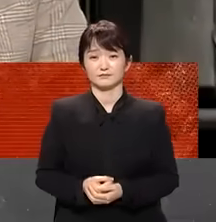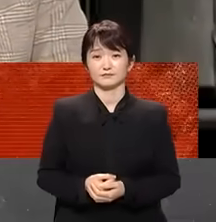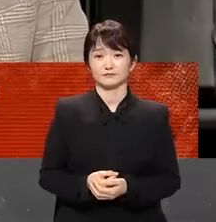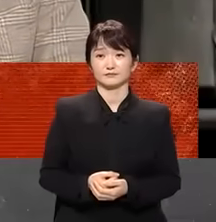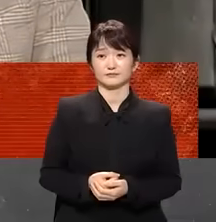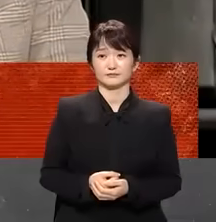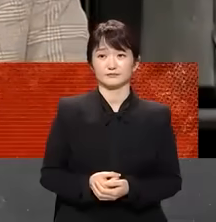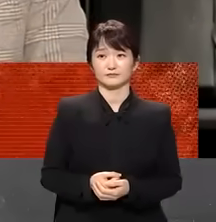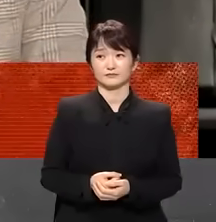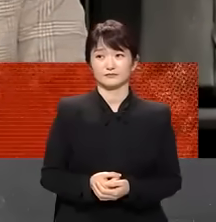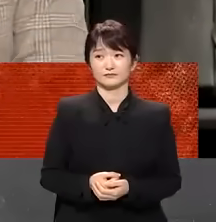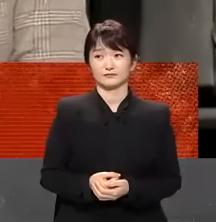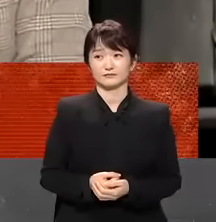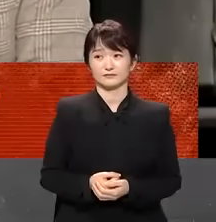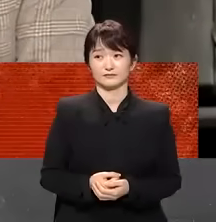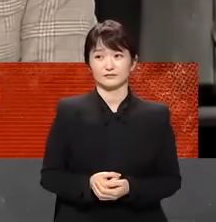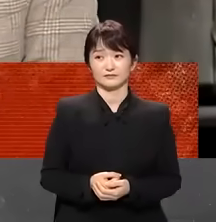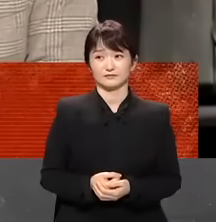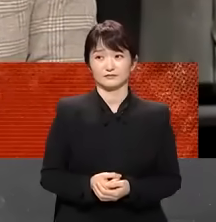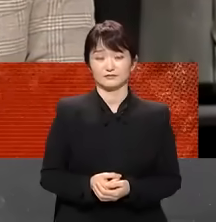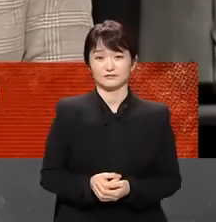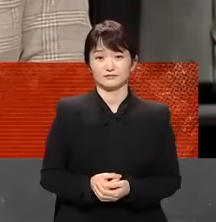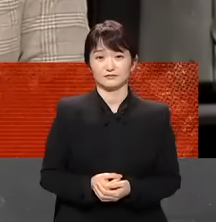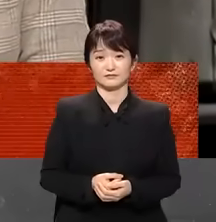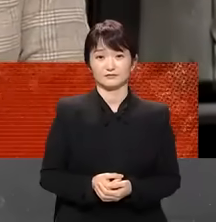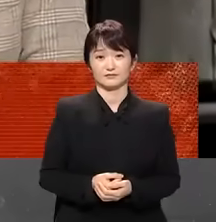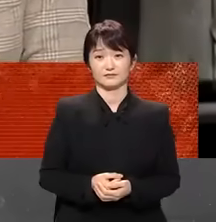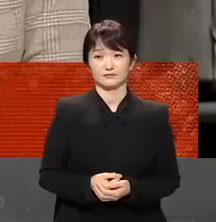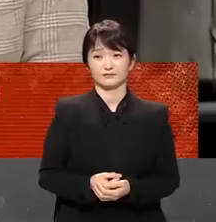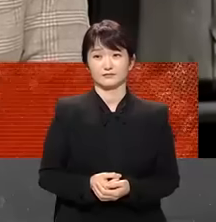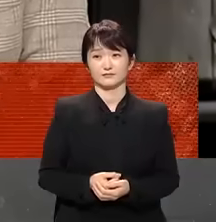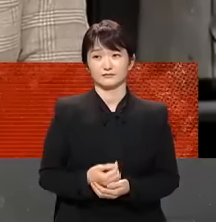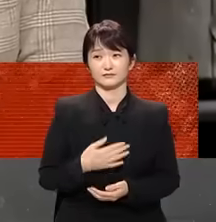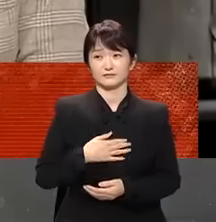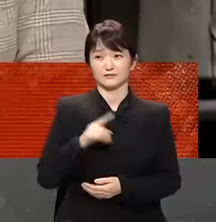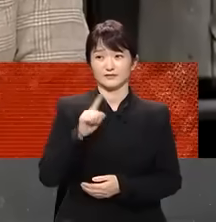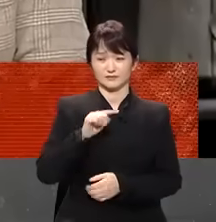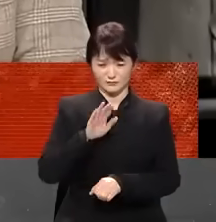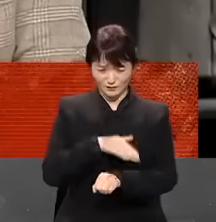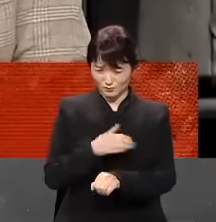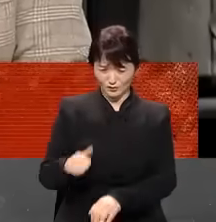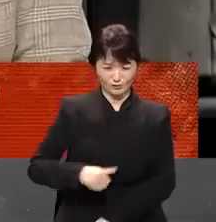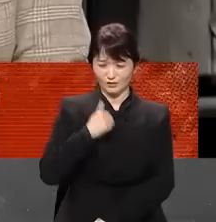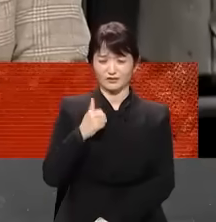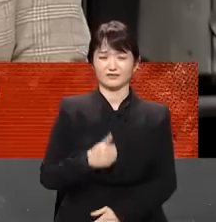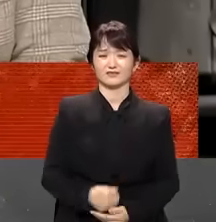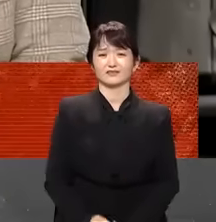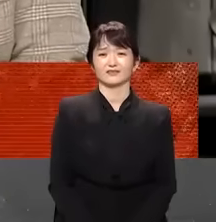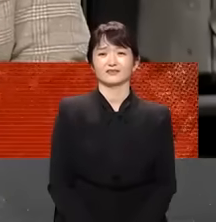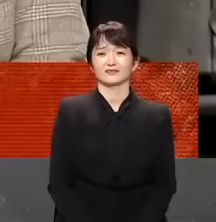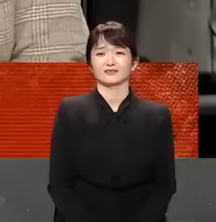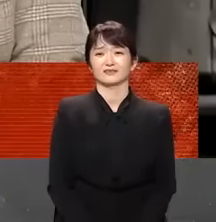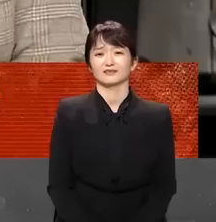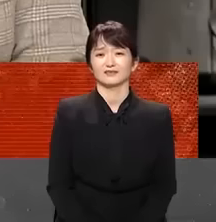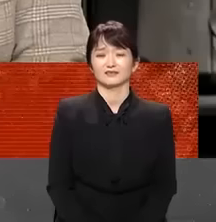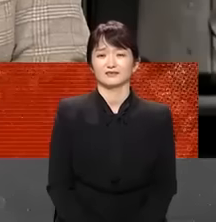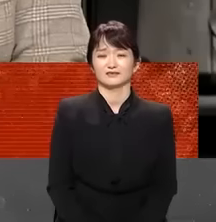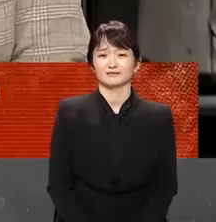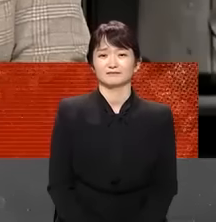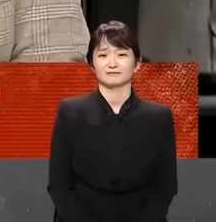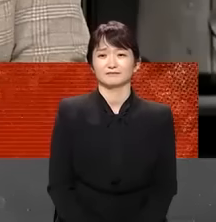대해서는 좀 아무리 보도 냉정 얘기를 하고 그러니까 내가 아무리 잘못들지 화를 내고 그래요 그렇게 하여튼 그래서요